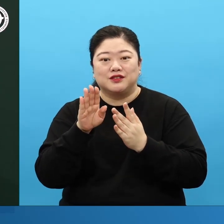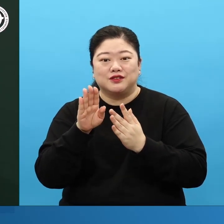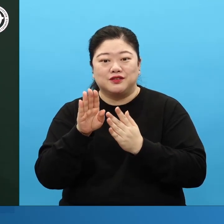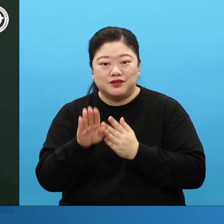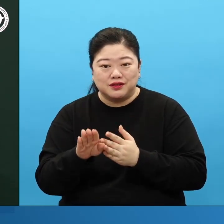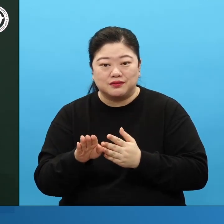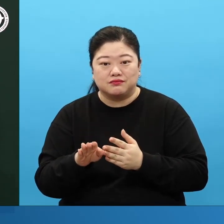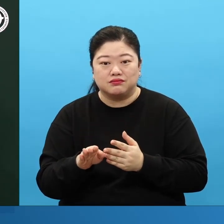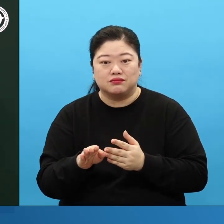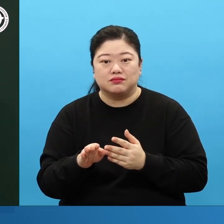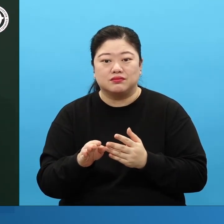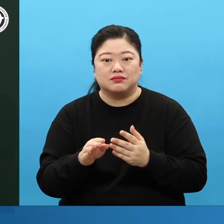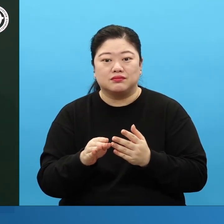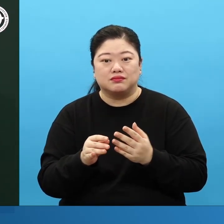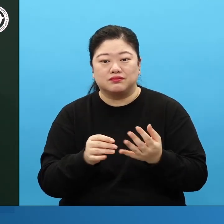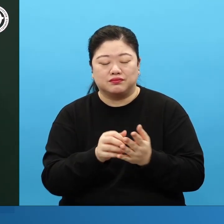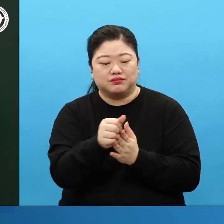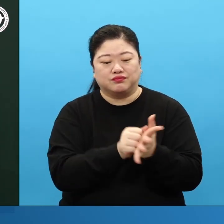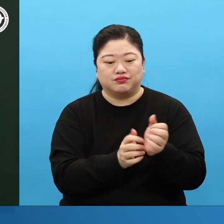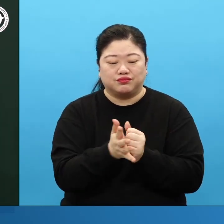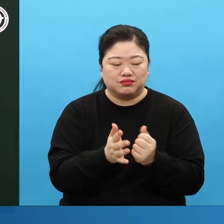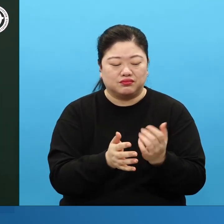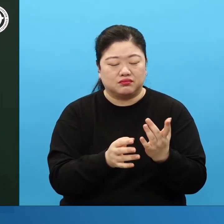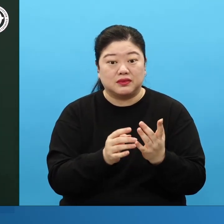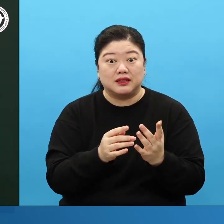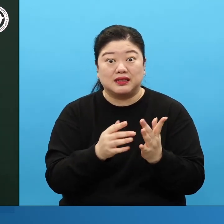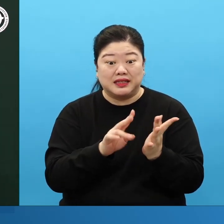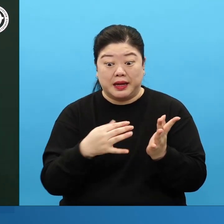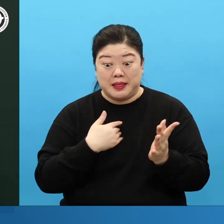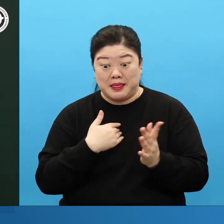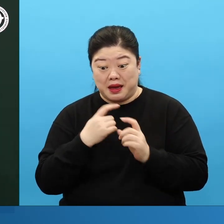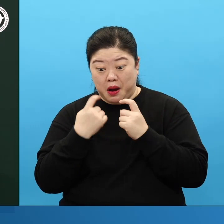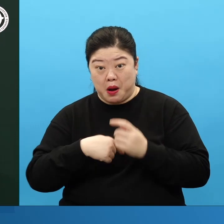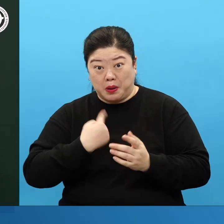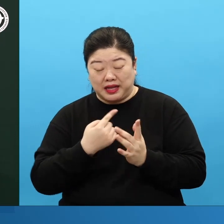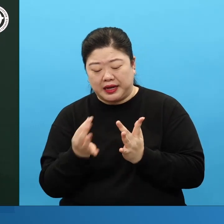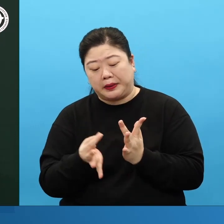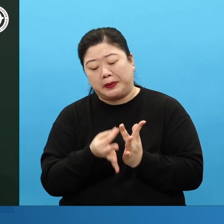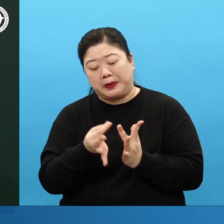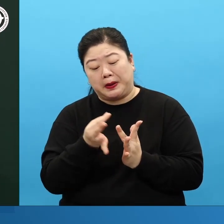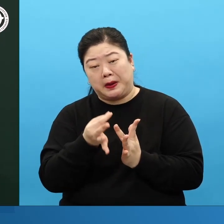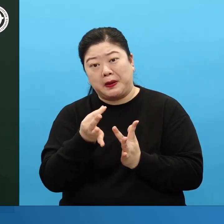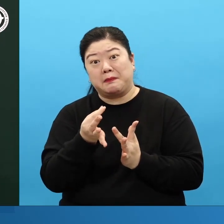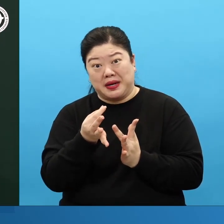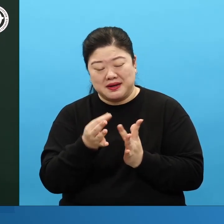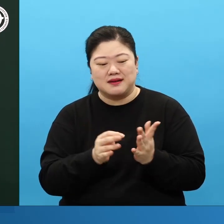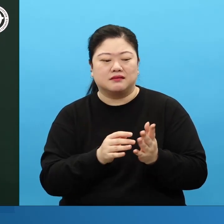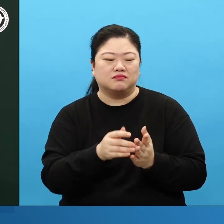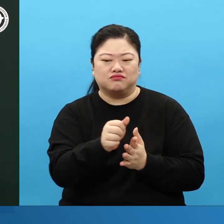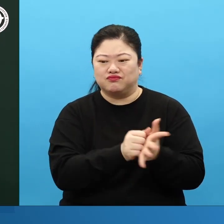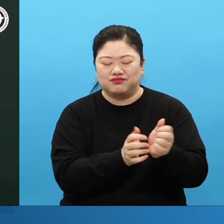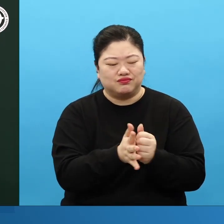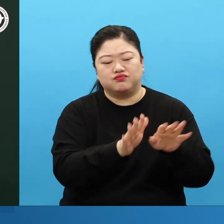사람들 그거 보냐고 예사롭기고 Y la gente no lo veía, pues se los ponía otra vez. 자기는 그게 뭐 특별히 뭐 잘 보이려 한 게 아니고 아까우니까. Entonces, él no es que